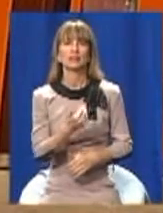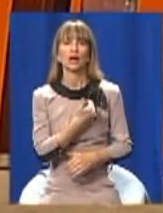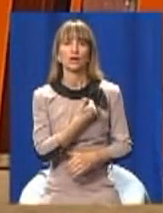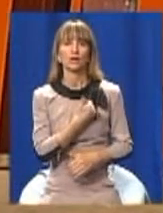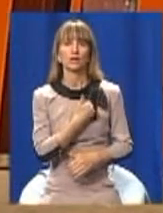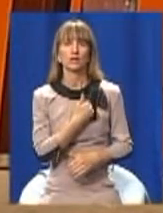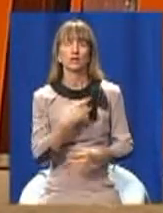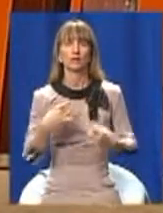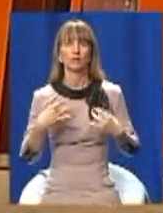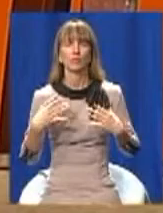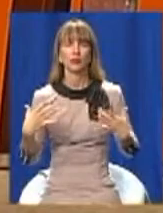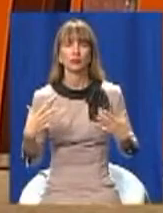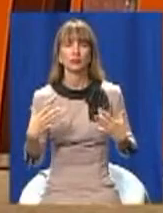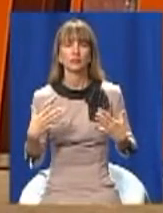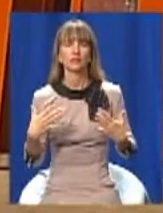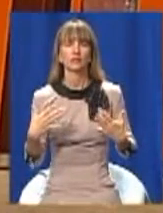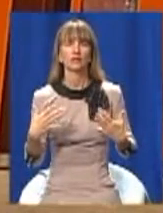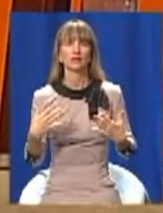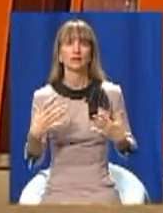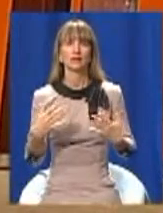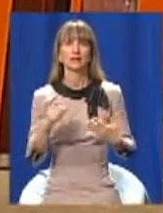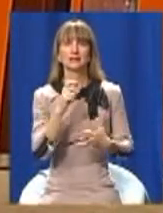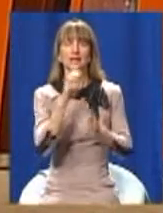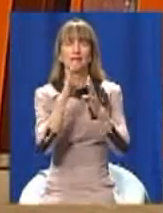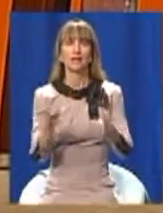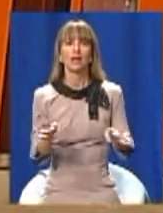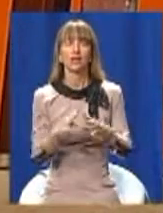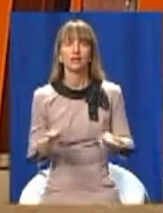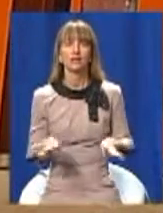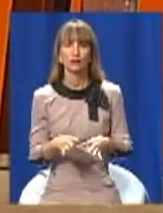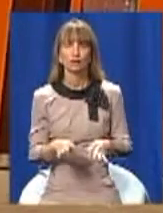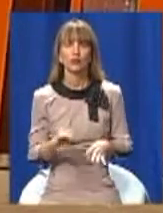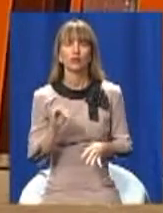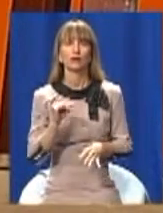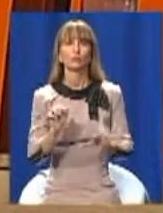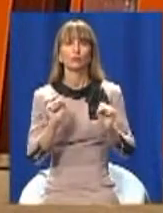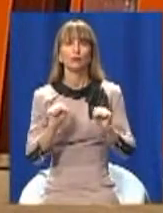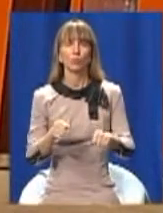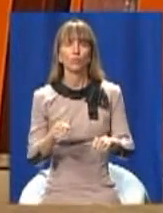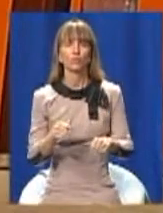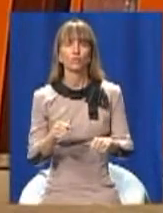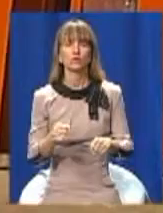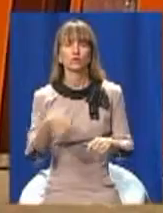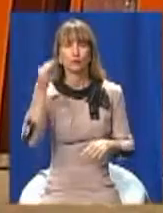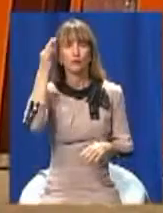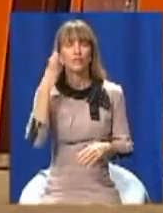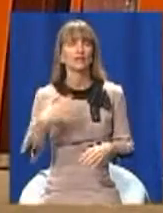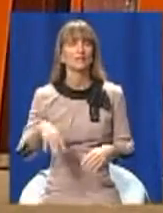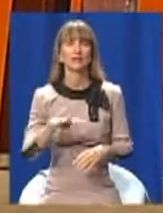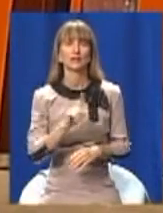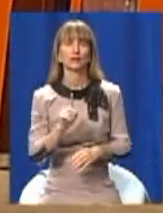захотіли святкувати з ялинкою. Вони можуть загадати все, що завгодно,